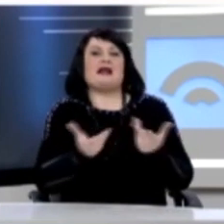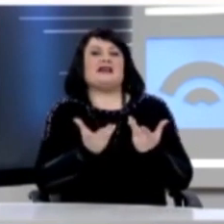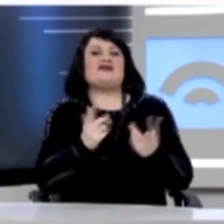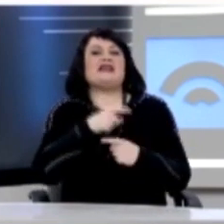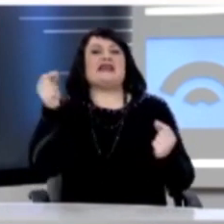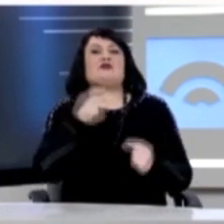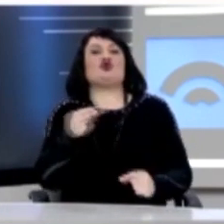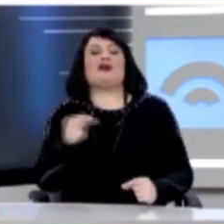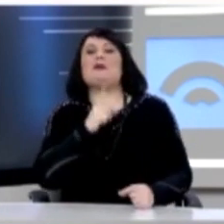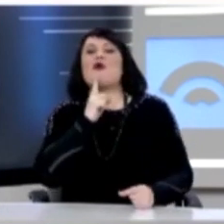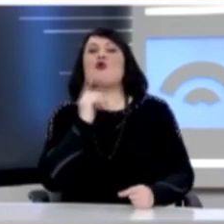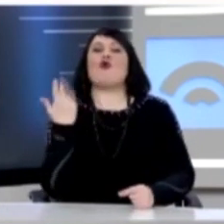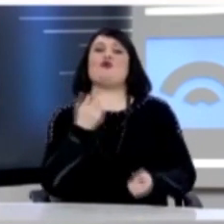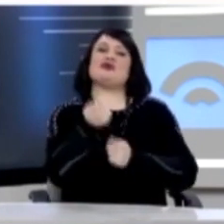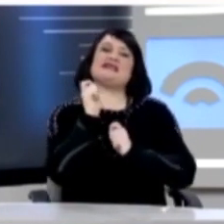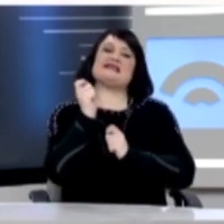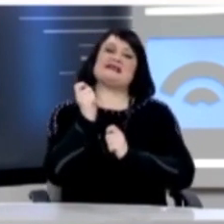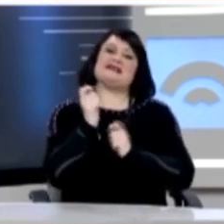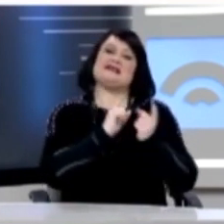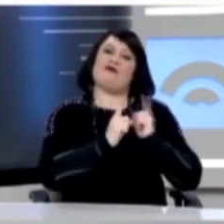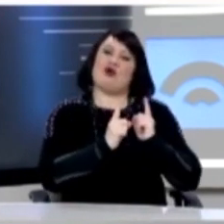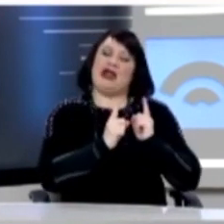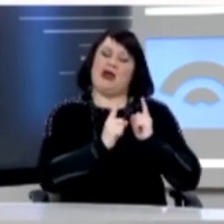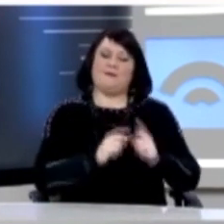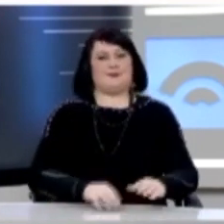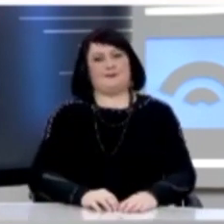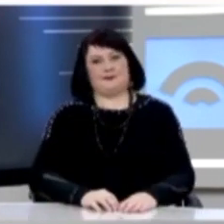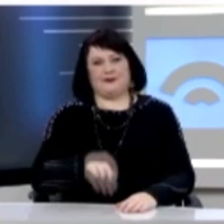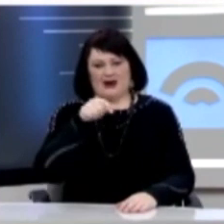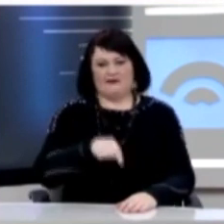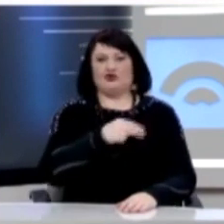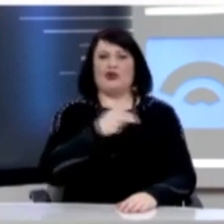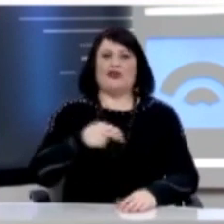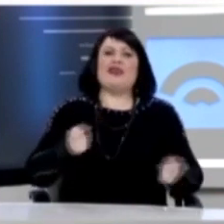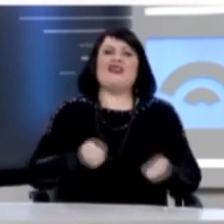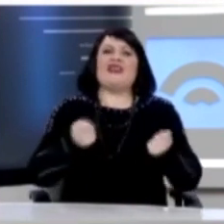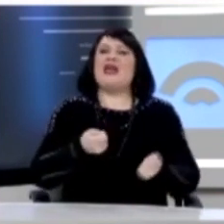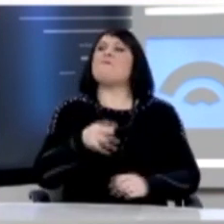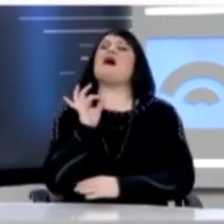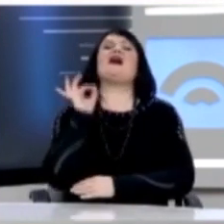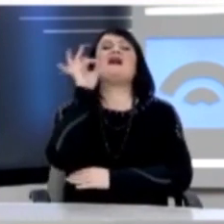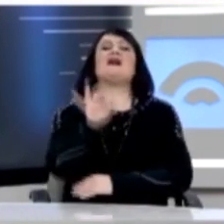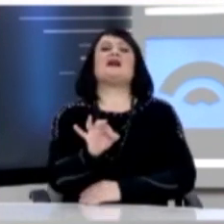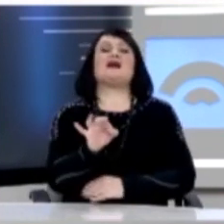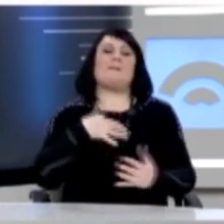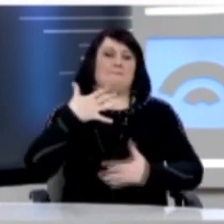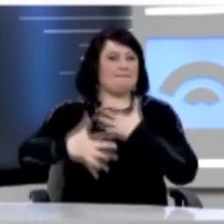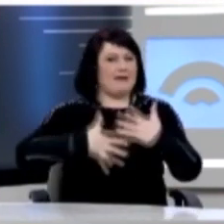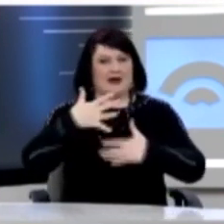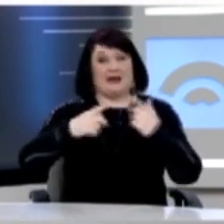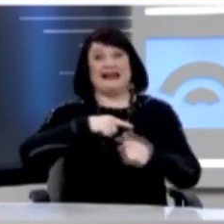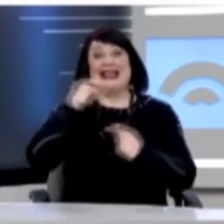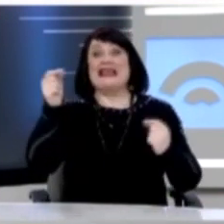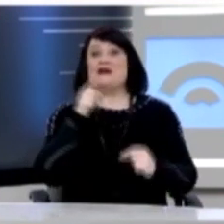όπως ακριβώς έγινε και με τη Συμφωνία των Πρεσπών. Μια τέτοια εξέλιξη θα οδηγήσει σε μεγάλες περιπέτειες στον